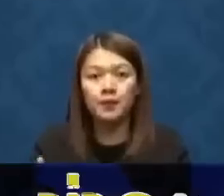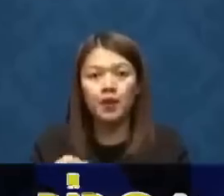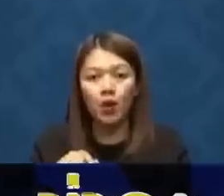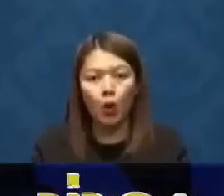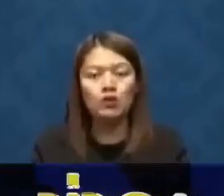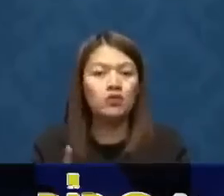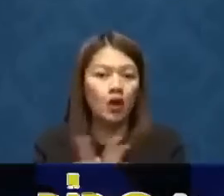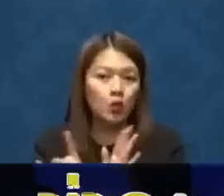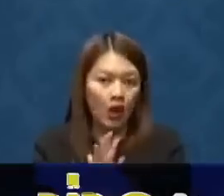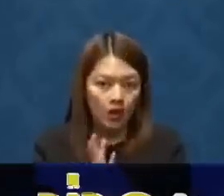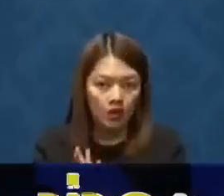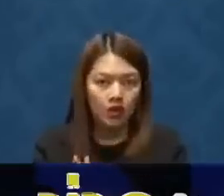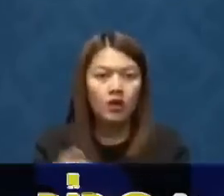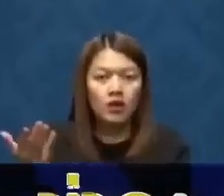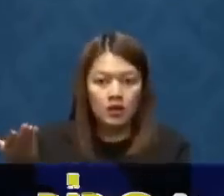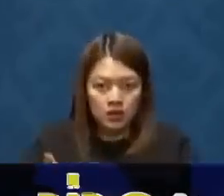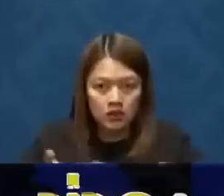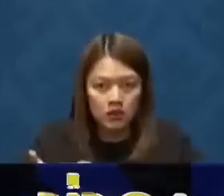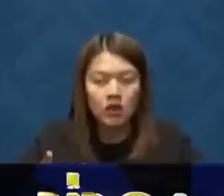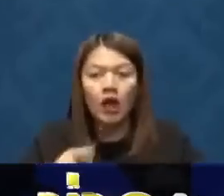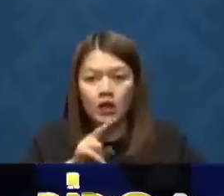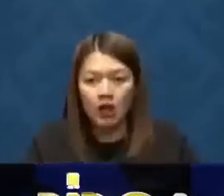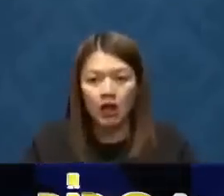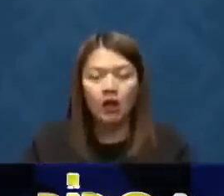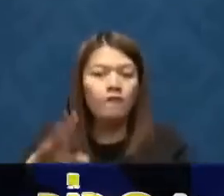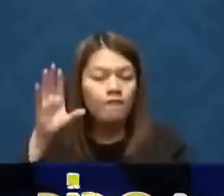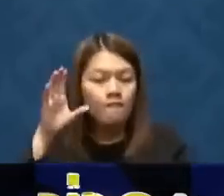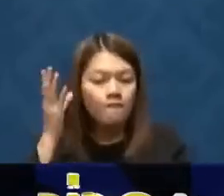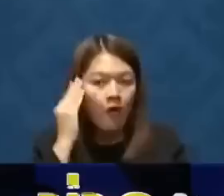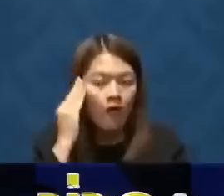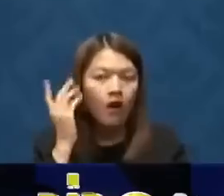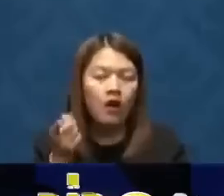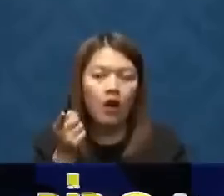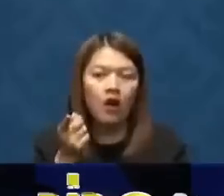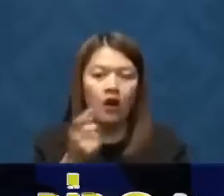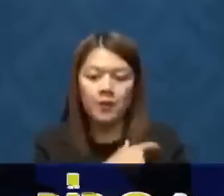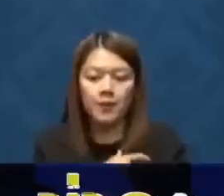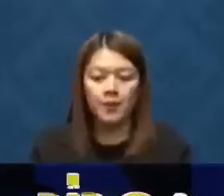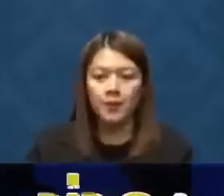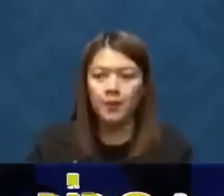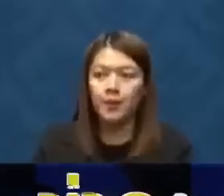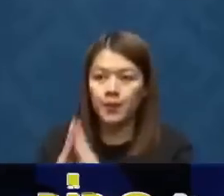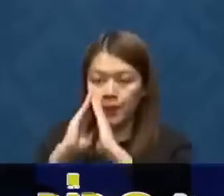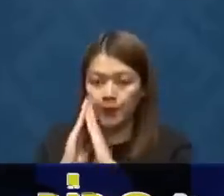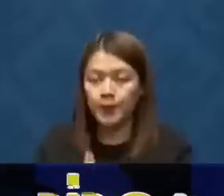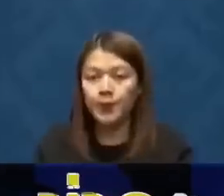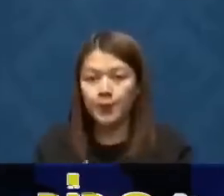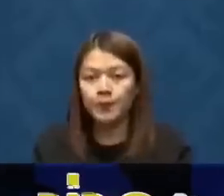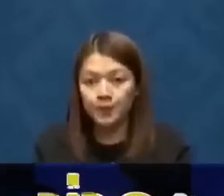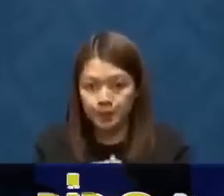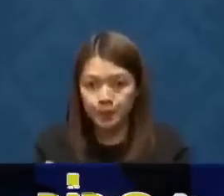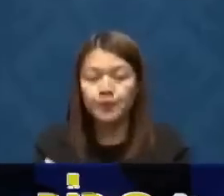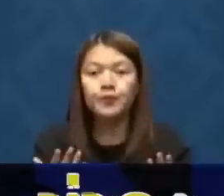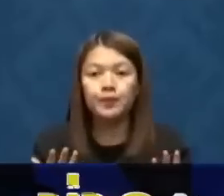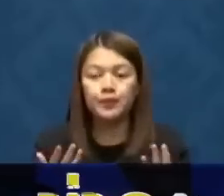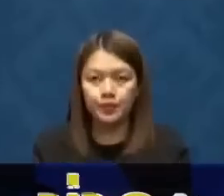างหนักในช่วง4ปีแล้วก็ได้กล่าวอวยพรสำหรับส.ส.ว่าให้ได้กลับมาเข้าสภาทุกคนไม่ว่าจะเป็นฝ่าย